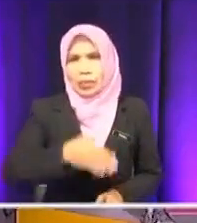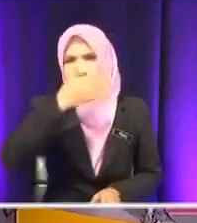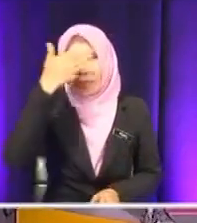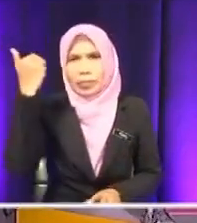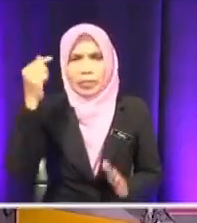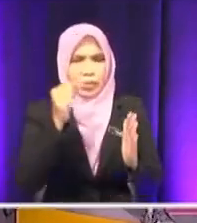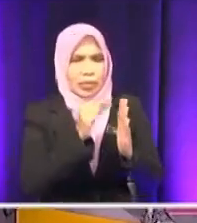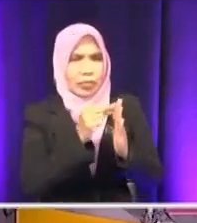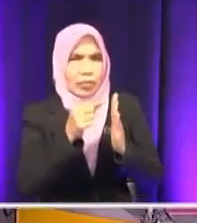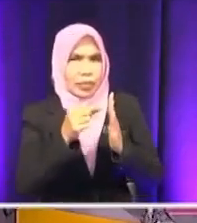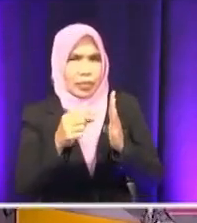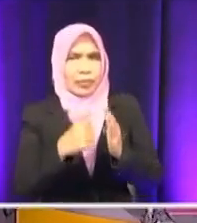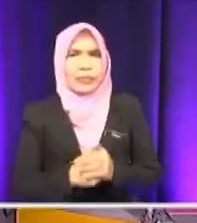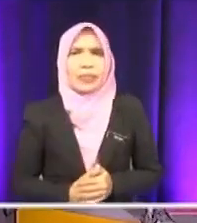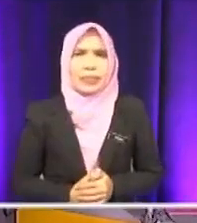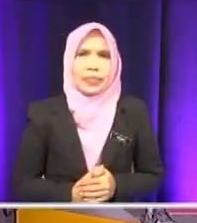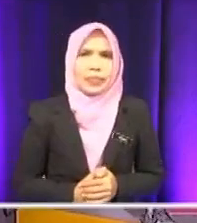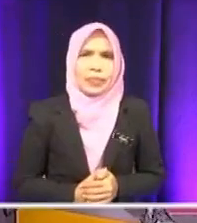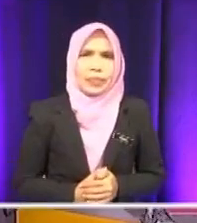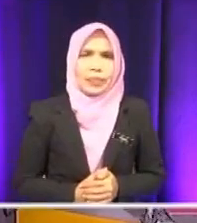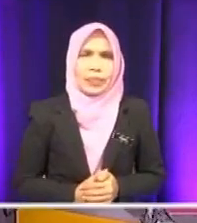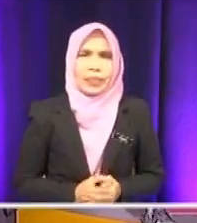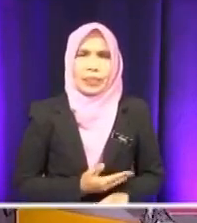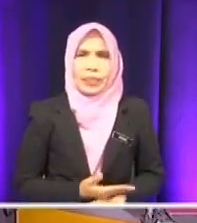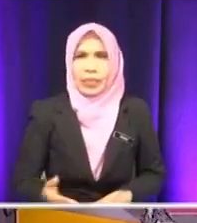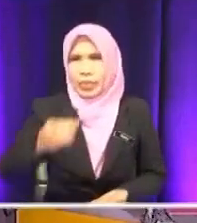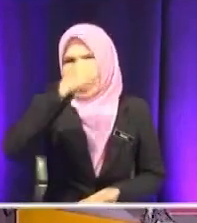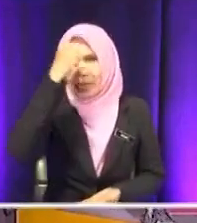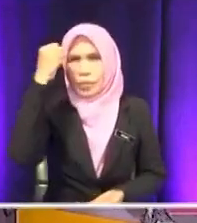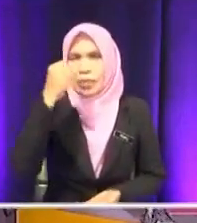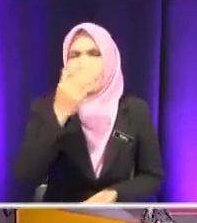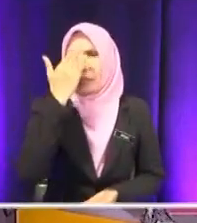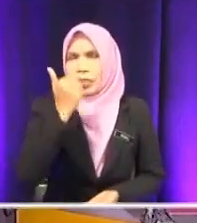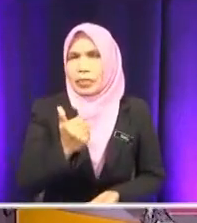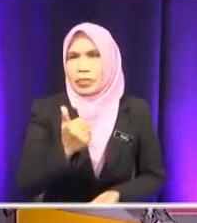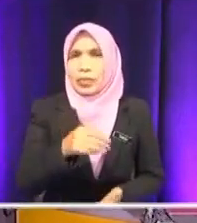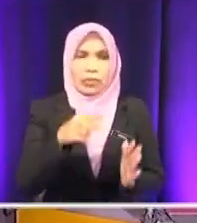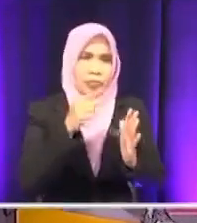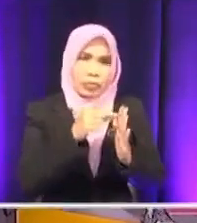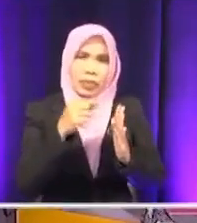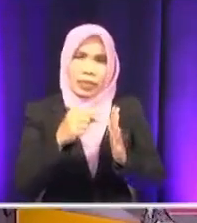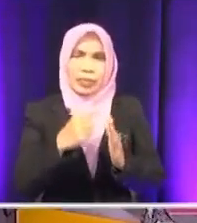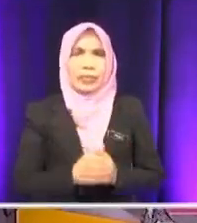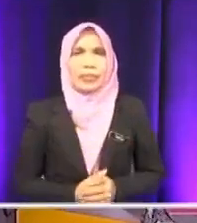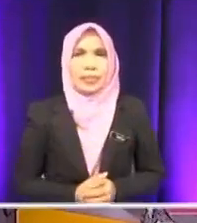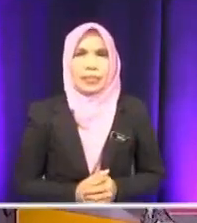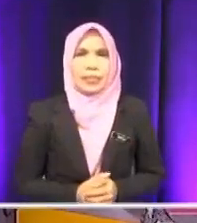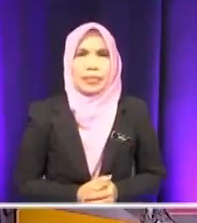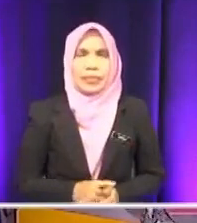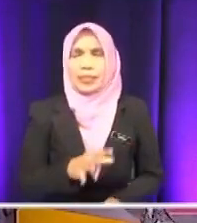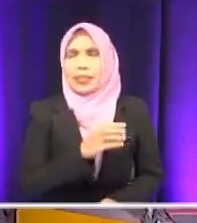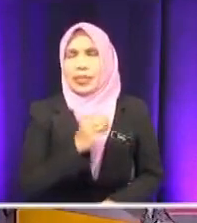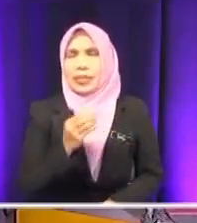itu adalah langkah yang diberi so beri sebab Yang kenapa calon pilih pekan itu dan kena